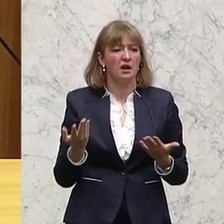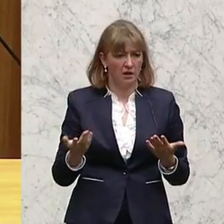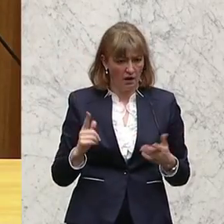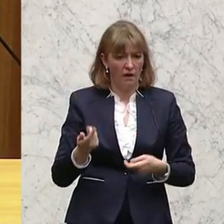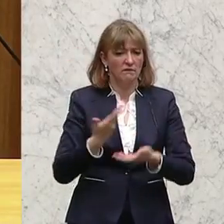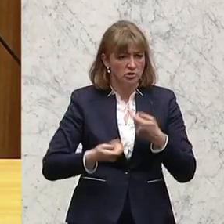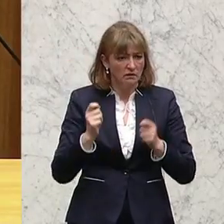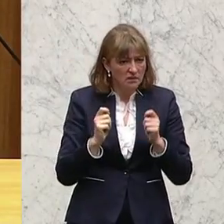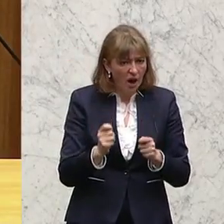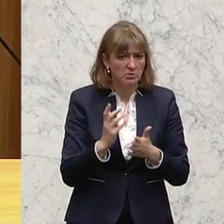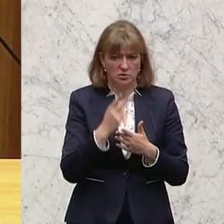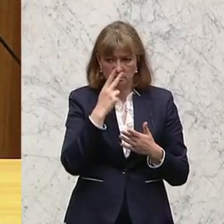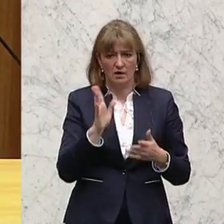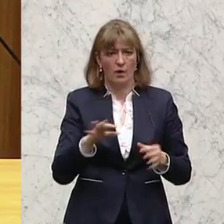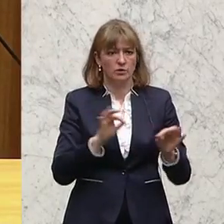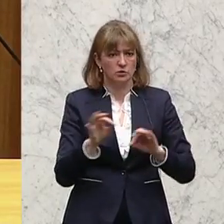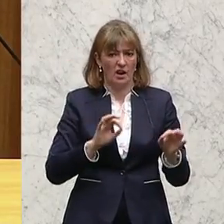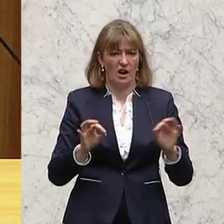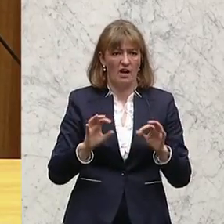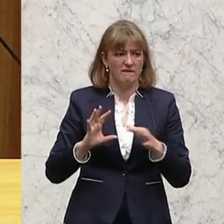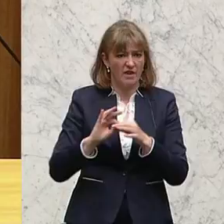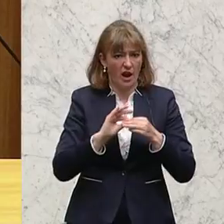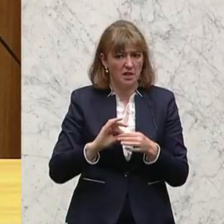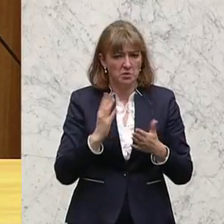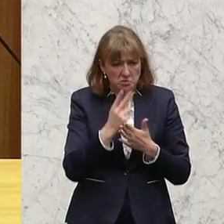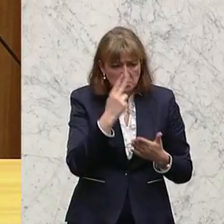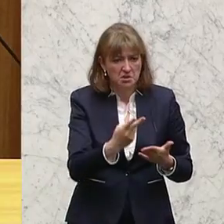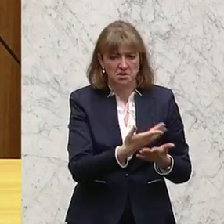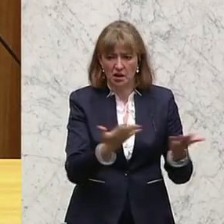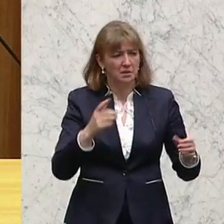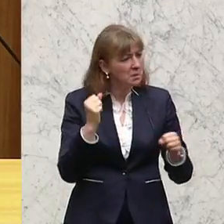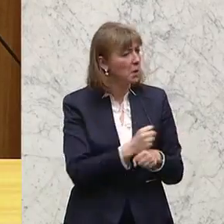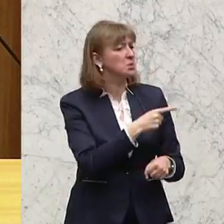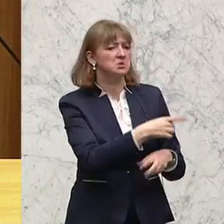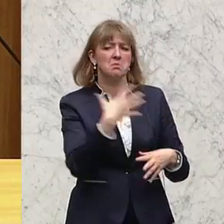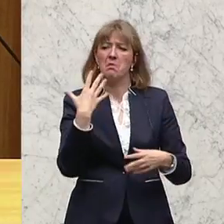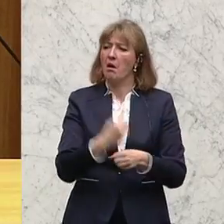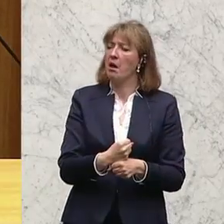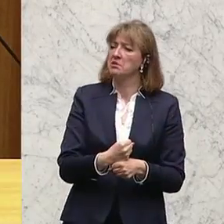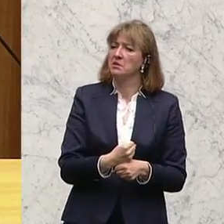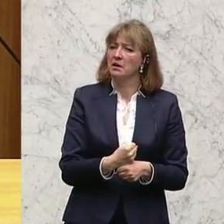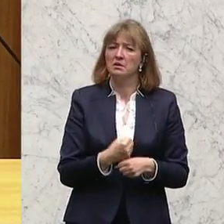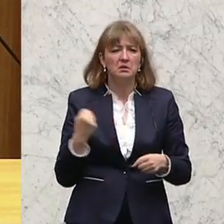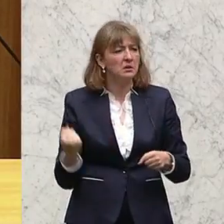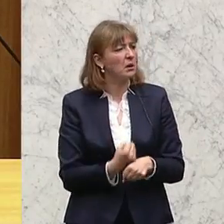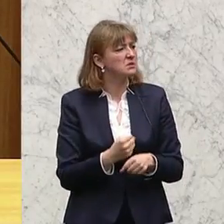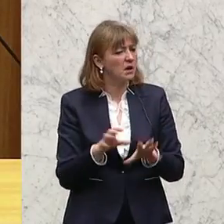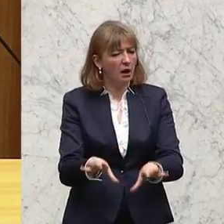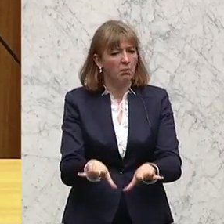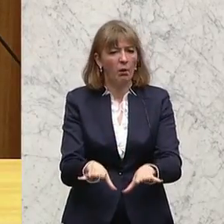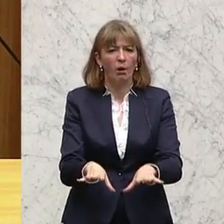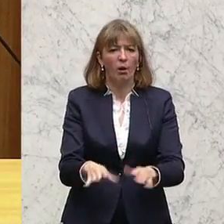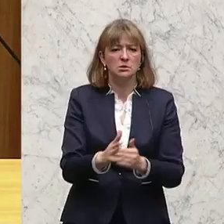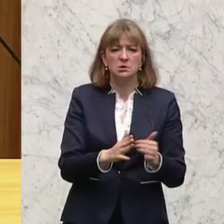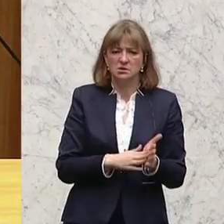hat die Wirtschaftskammer erkannt, das hat die Industriellenvereinigung erkannt. Und trotzdem halten Sie bickelhart an diesem System